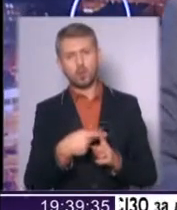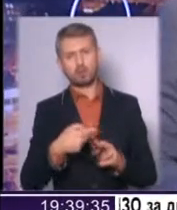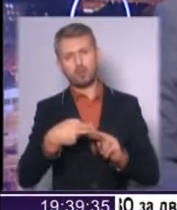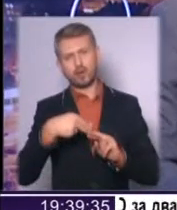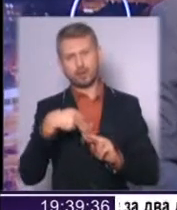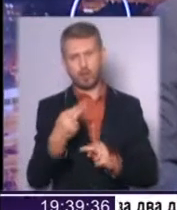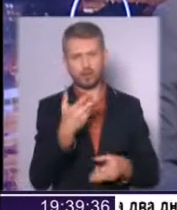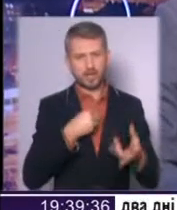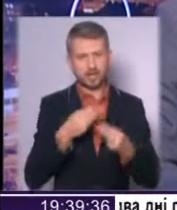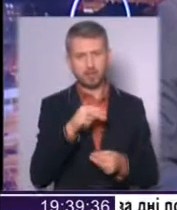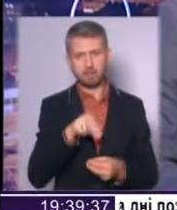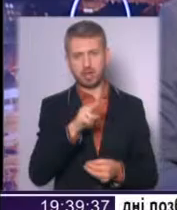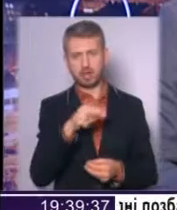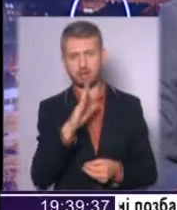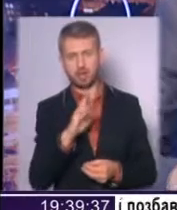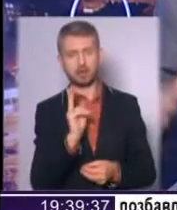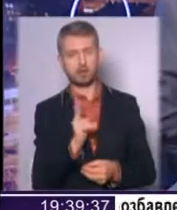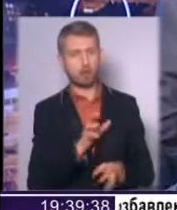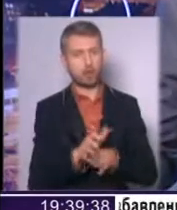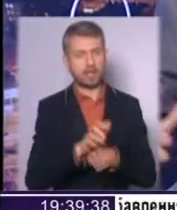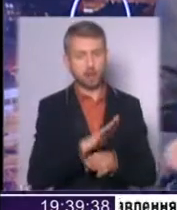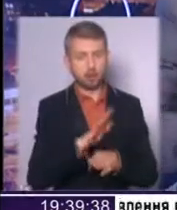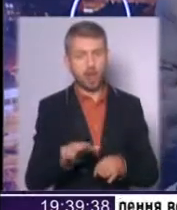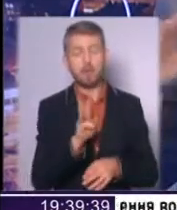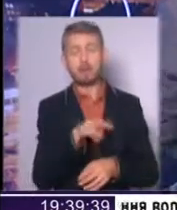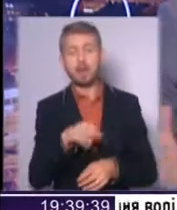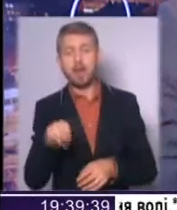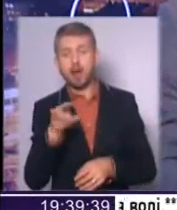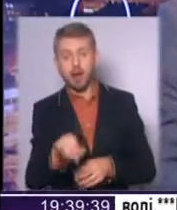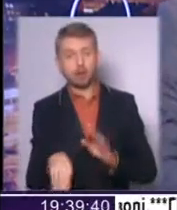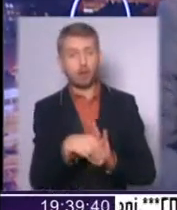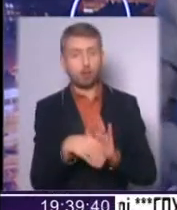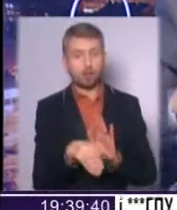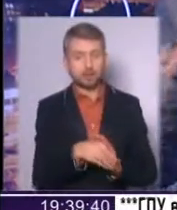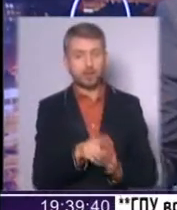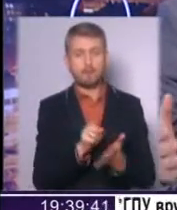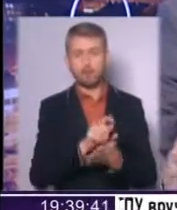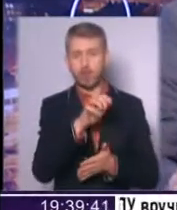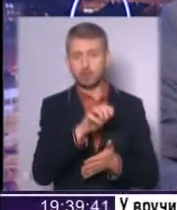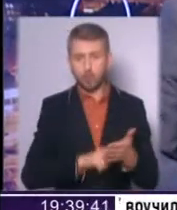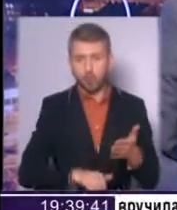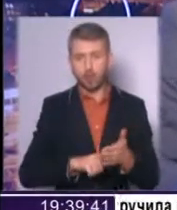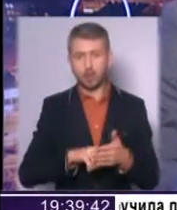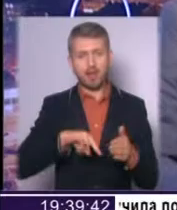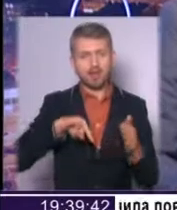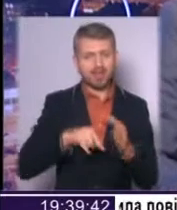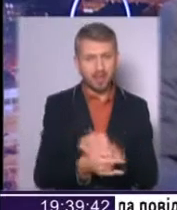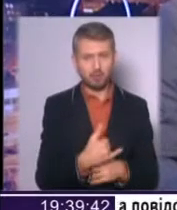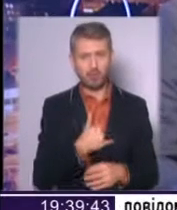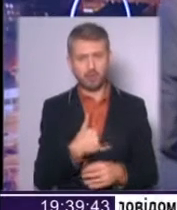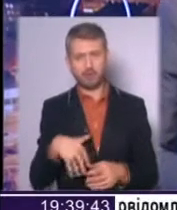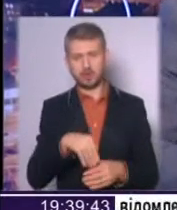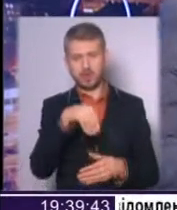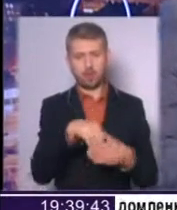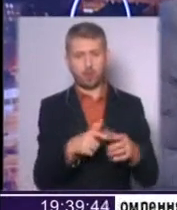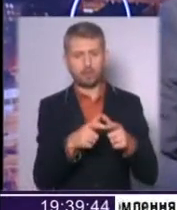і всі говорять про те, що треба платити відкати. Так? І навіть без відкату тобі ніхто не поверне. Там 30% чи скільки. Тобто нічого не помінялося.